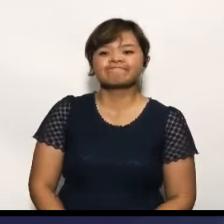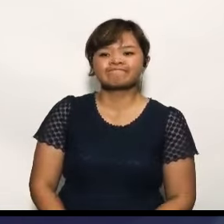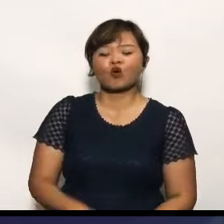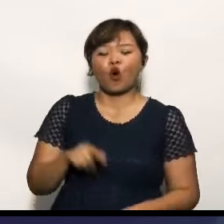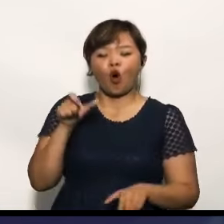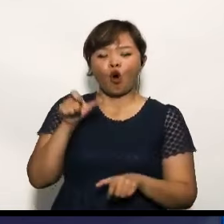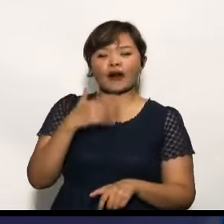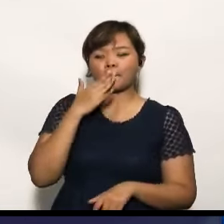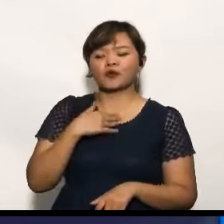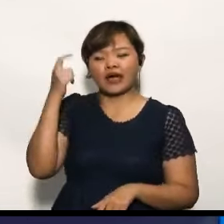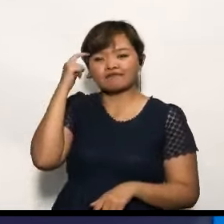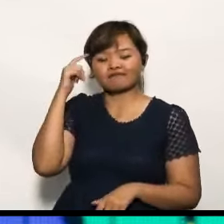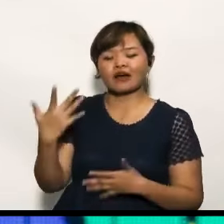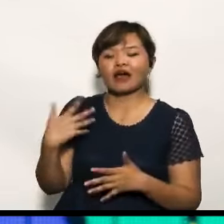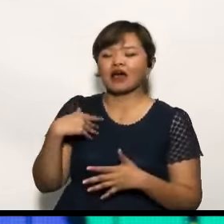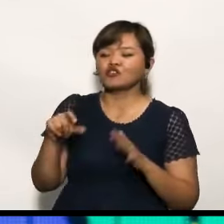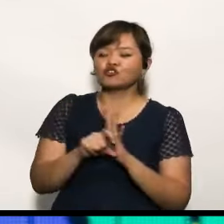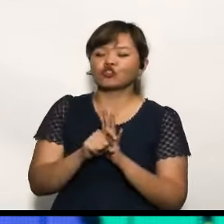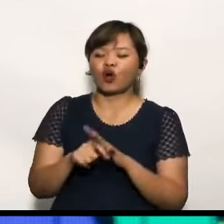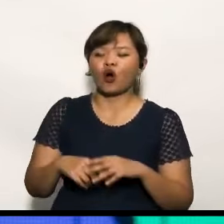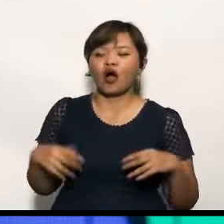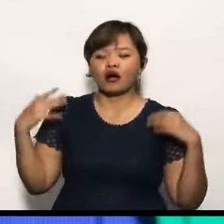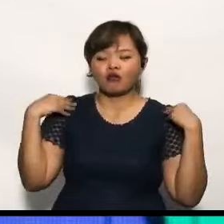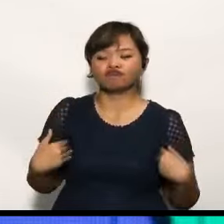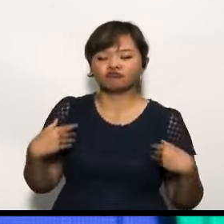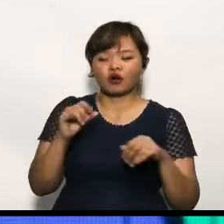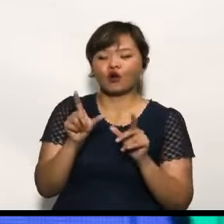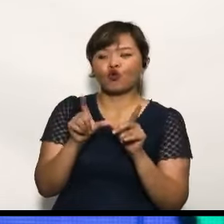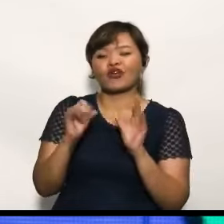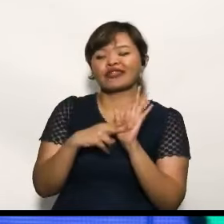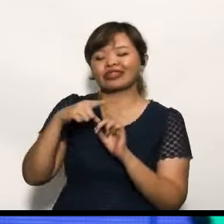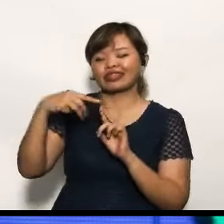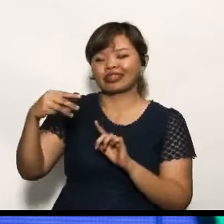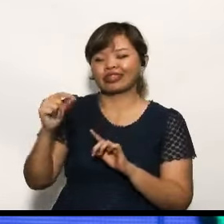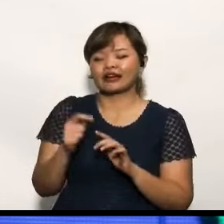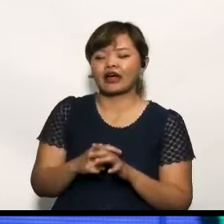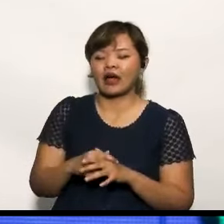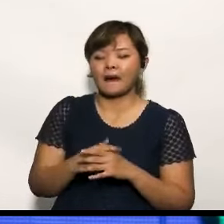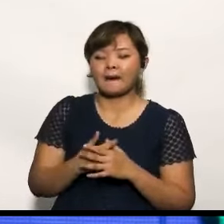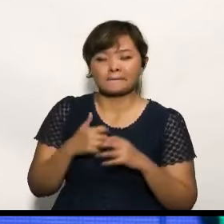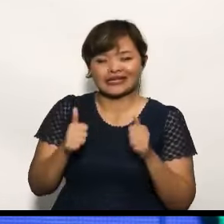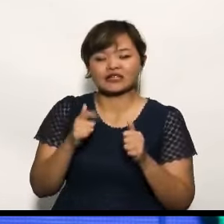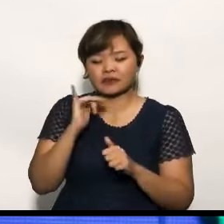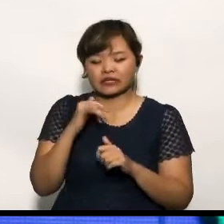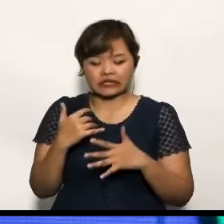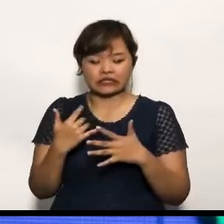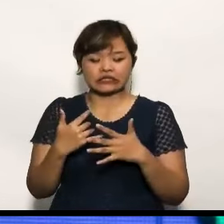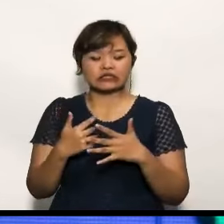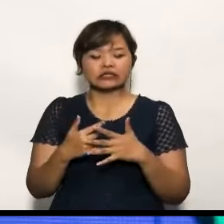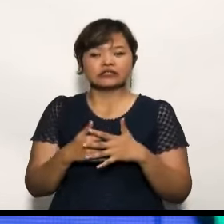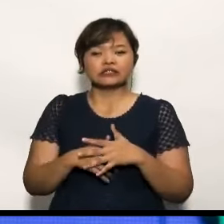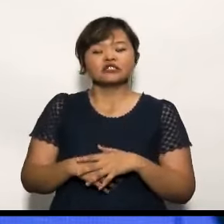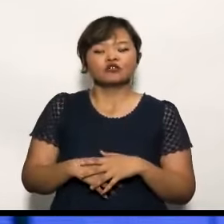orang winter, dia pakai baju yang tebal cukup. Dia bisa melewati masa sulit itu. Dia